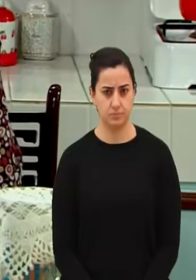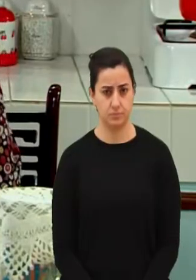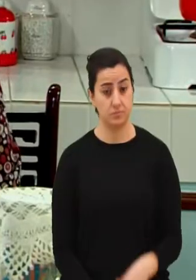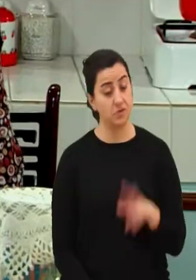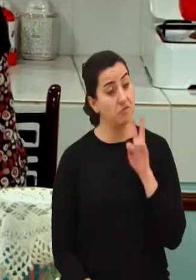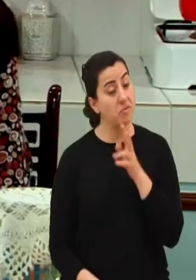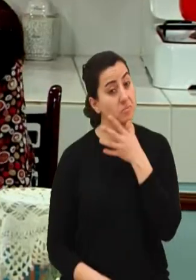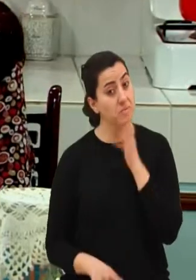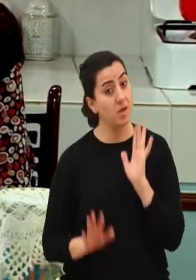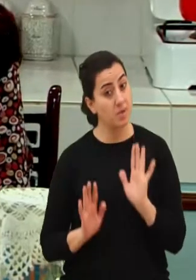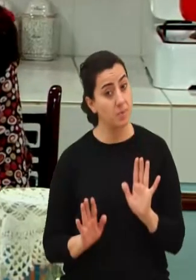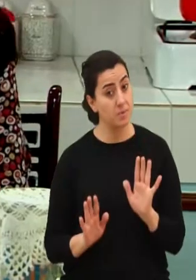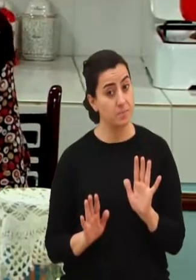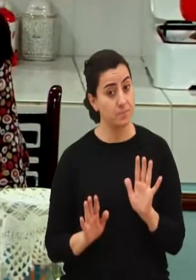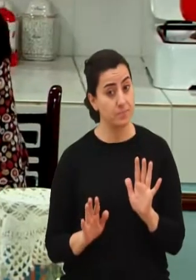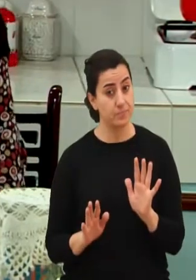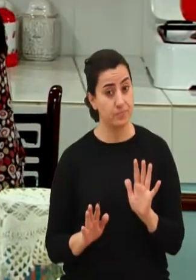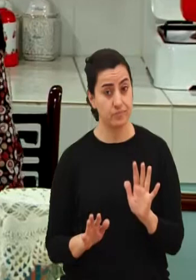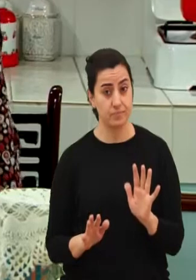Valla bilmeyeyim.